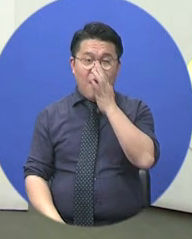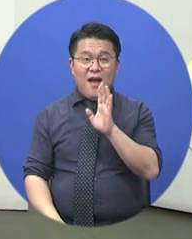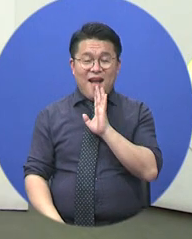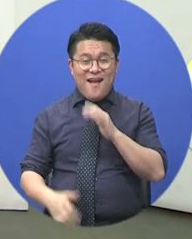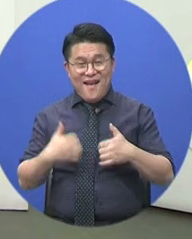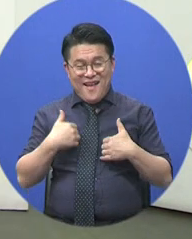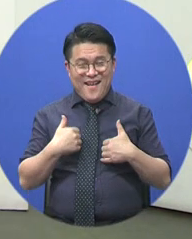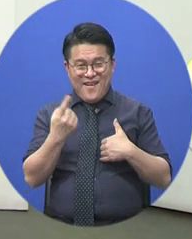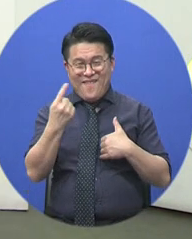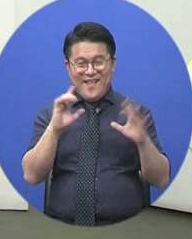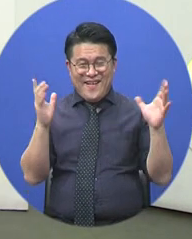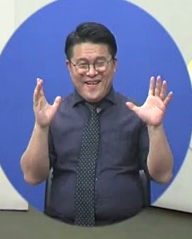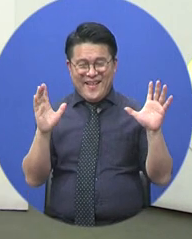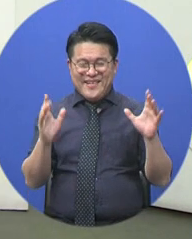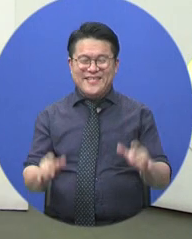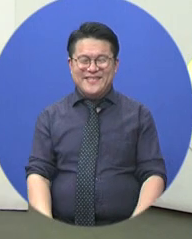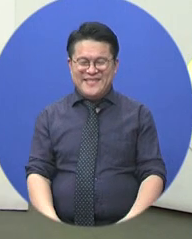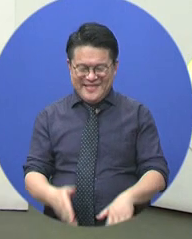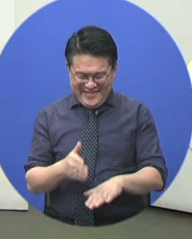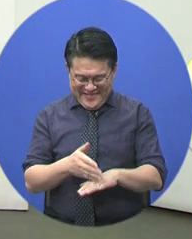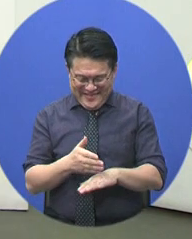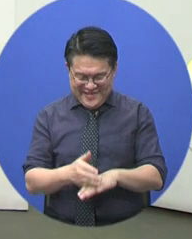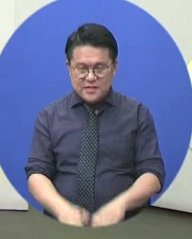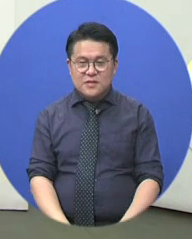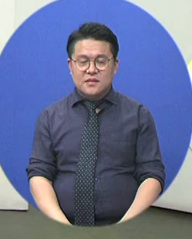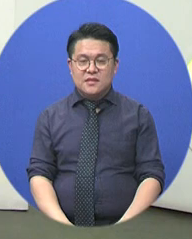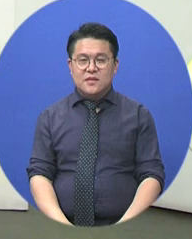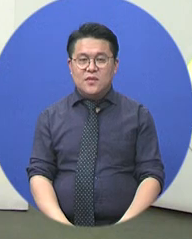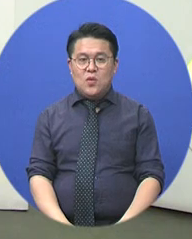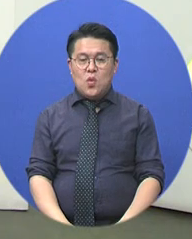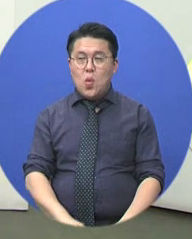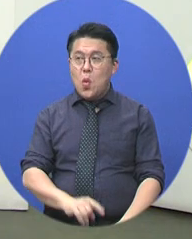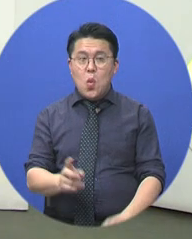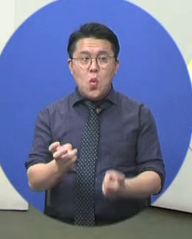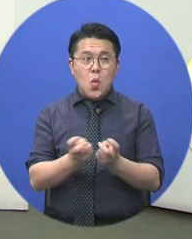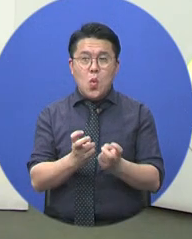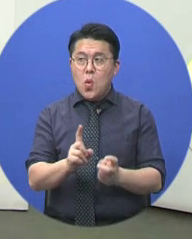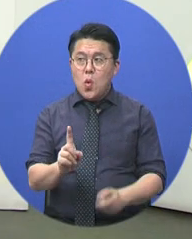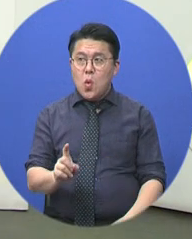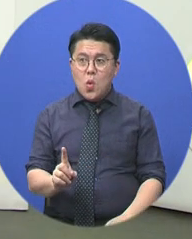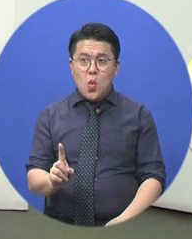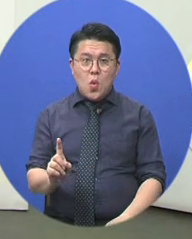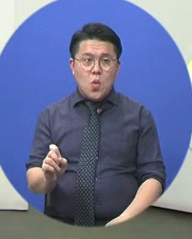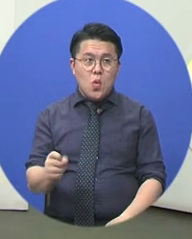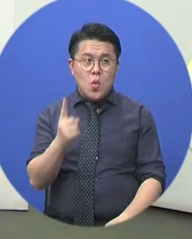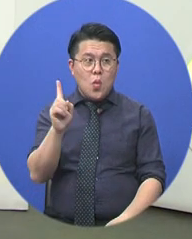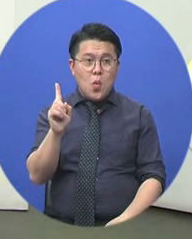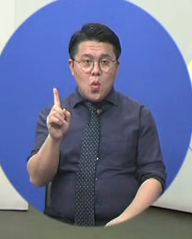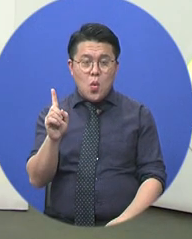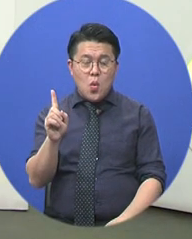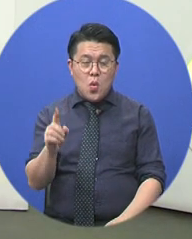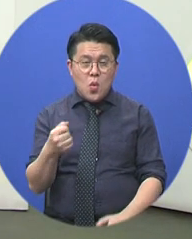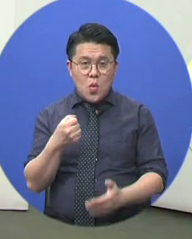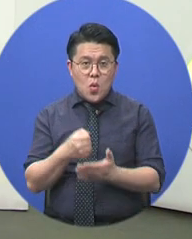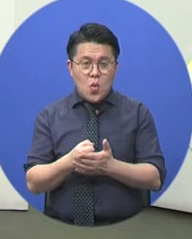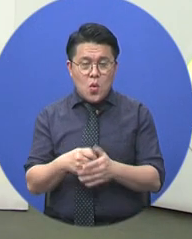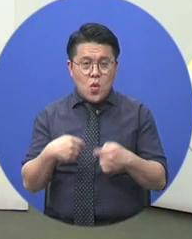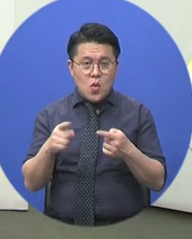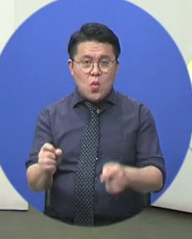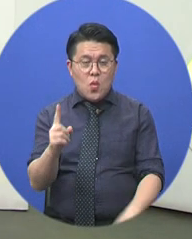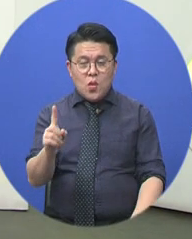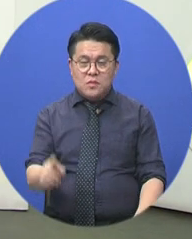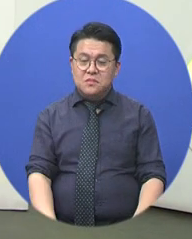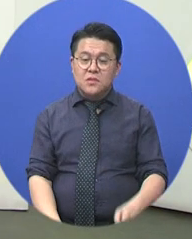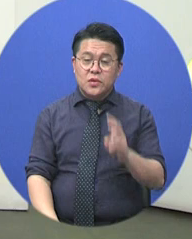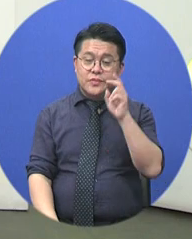반갑습니다. 환영합니다. 예, 감사합니다. 그러시구나. 아니, 어떻게 하시다가 처음으로 이렇게 용기를 내셨을까요?